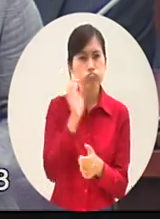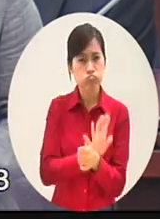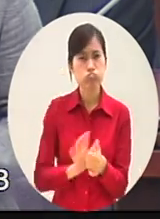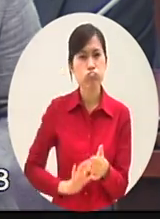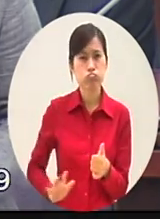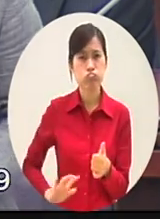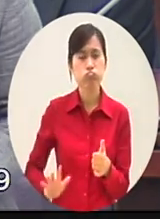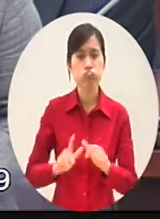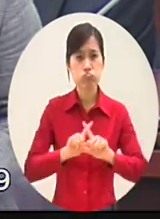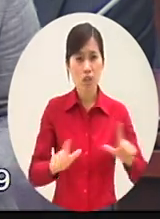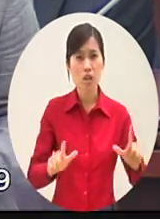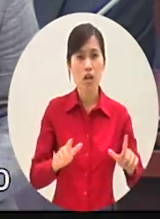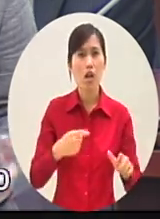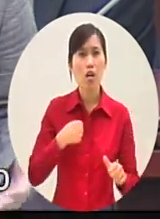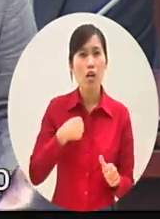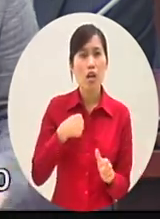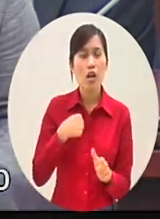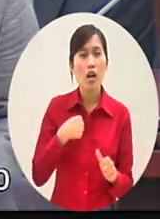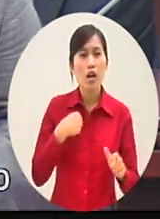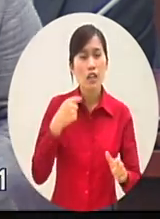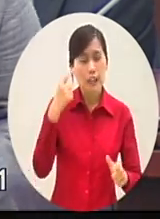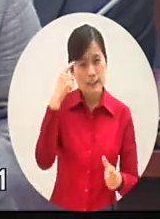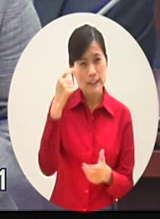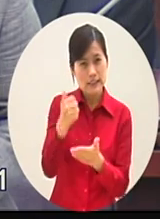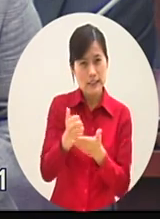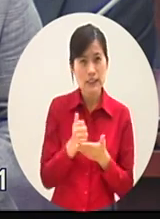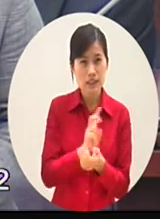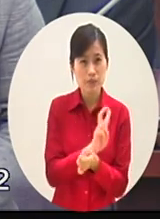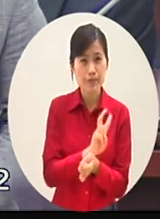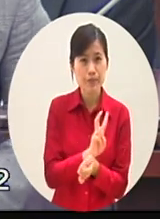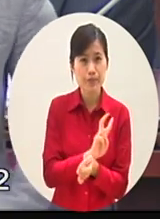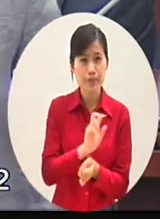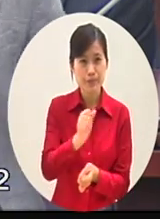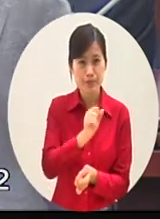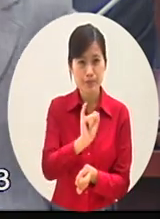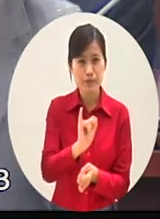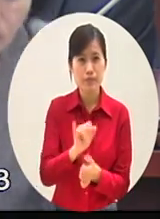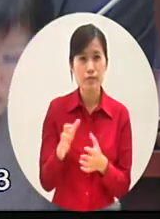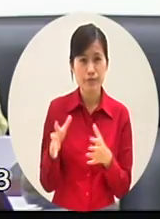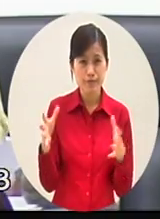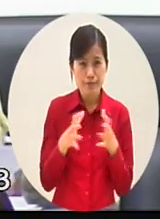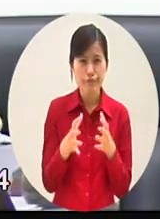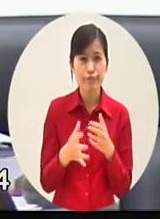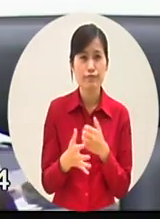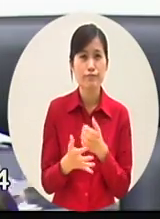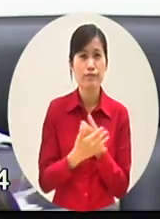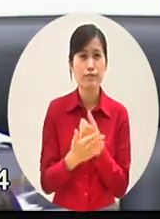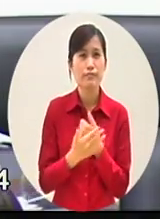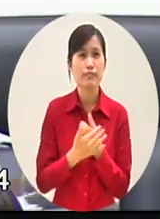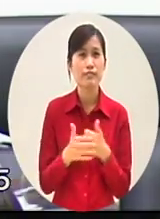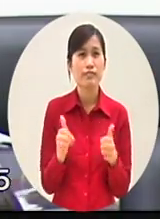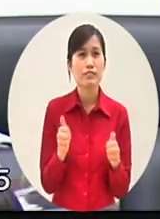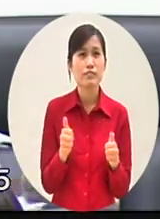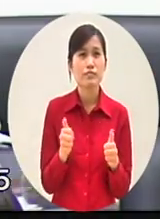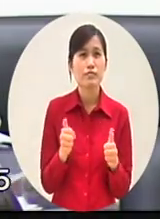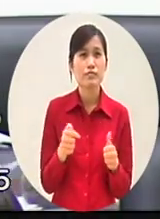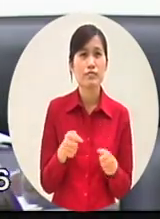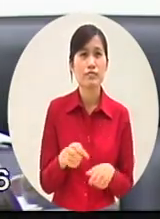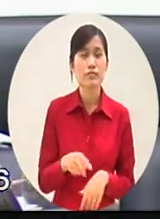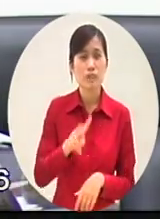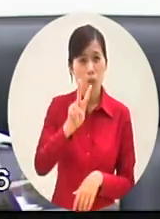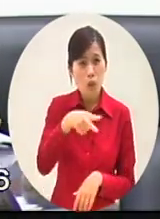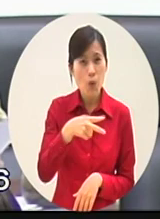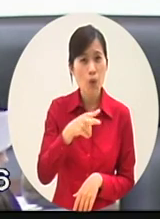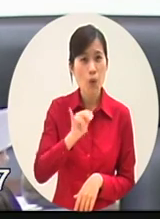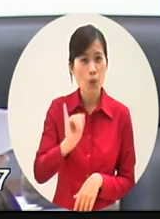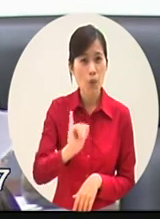半，那可能要请林议员用您的人脉力量来关心这件事。谢谢。 谢谢我们的刘副市